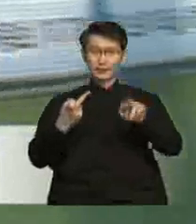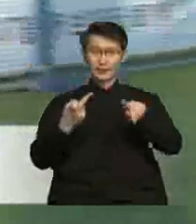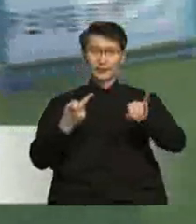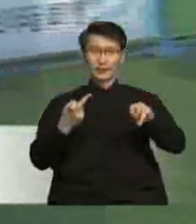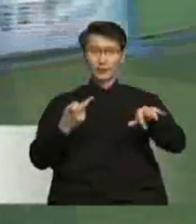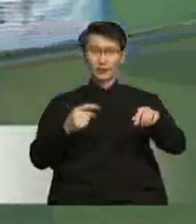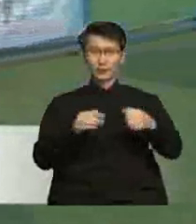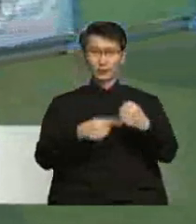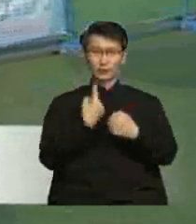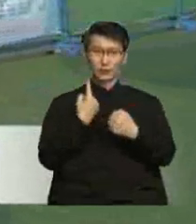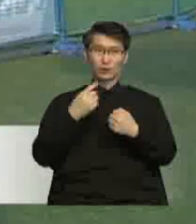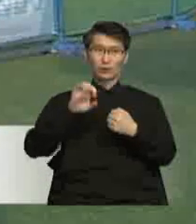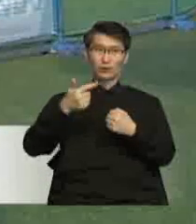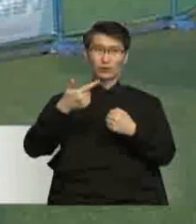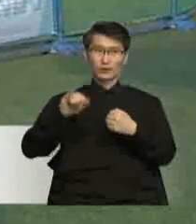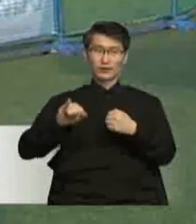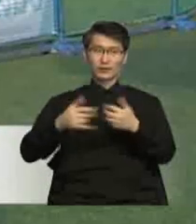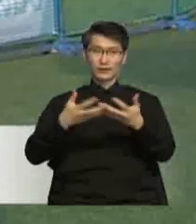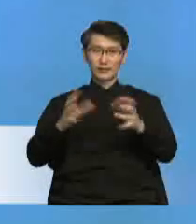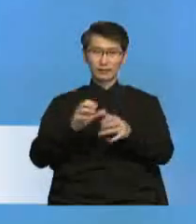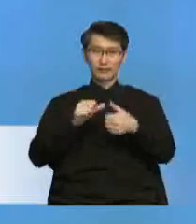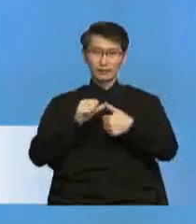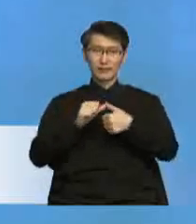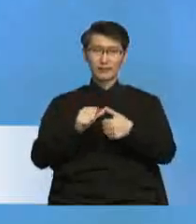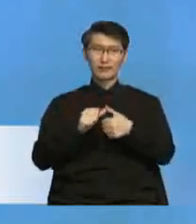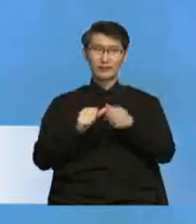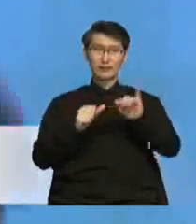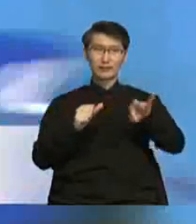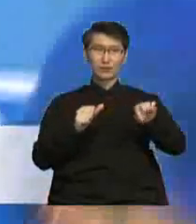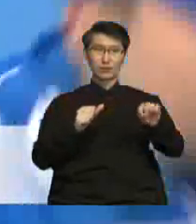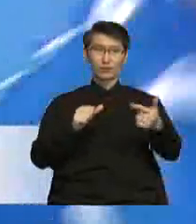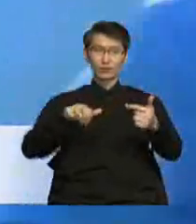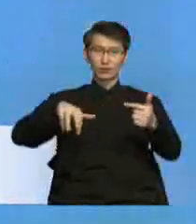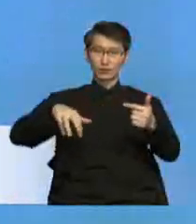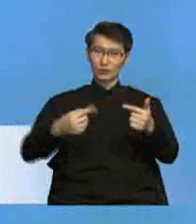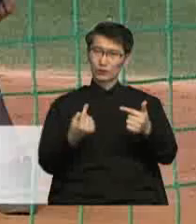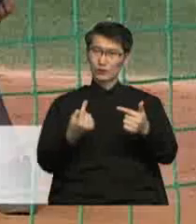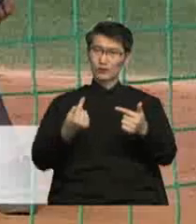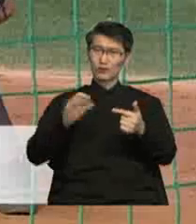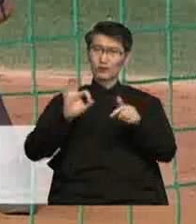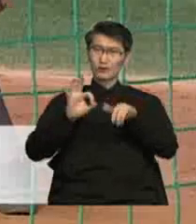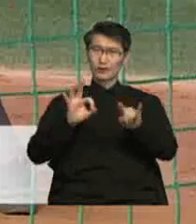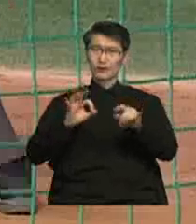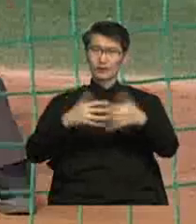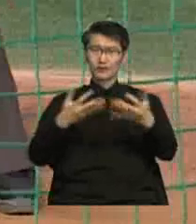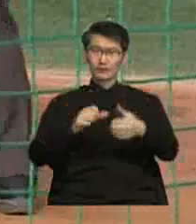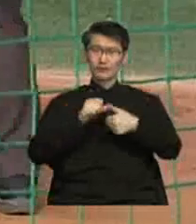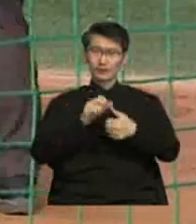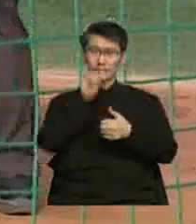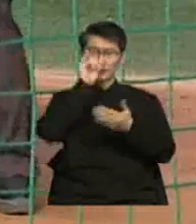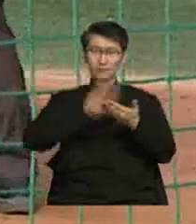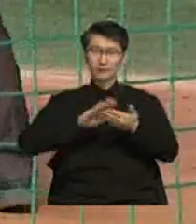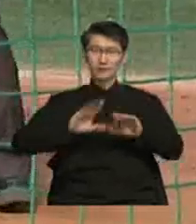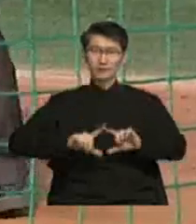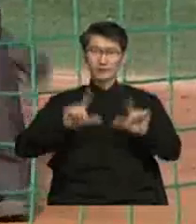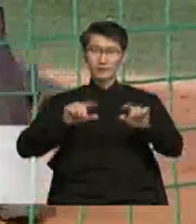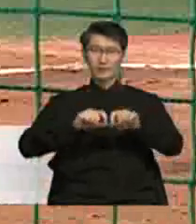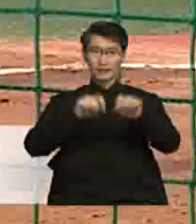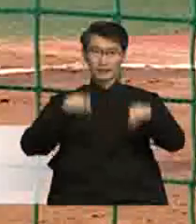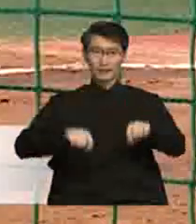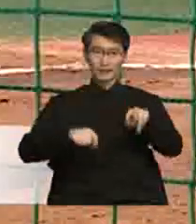상일초와 포니 연맹팀의 개막전을 시작으로 인원초와 도신, 백운초 등 10개 팀이 맞붙었습니다. 이날